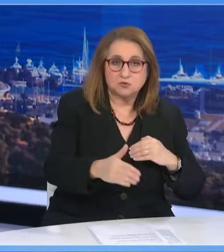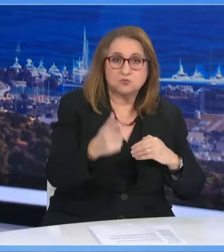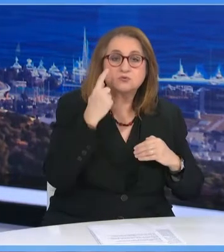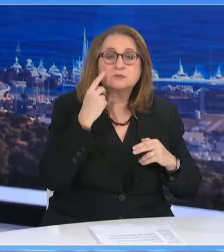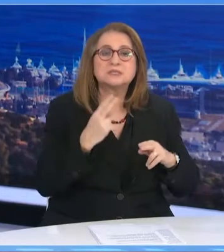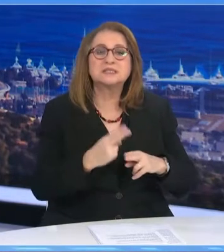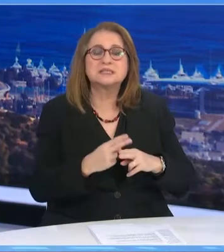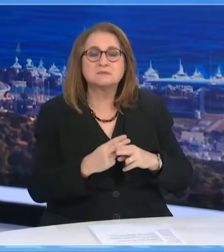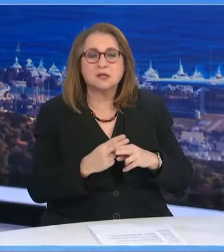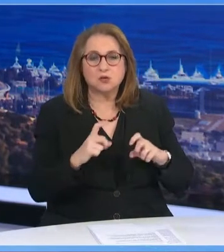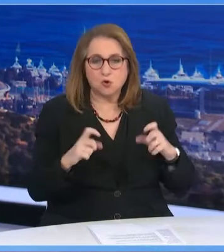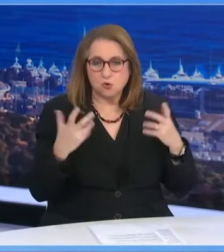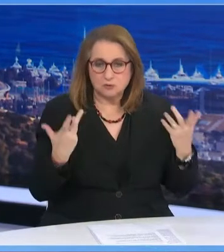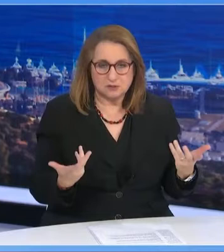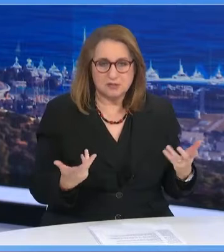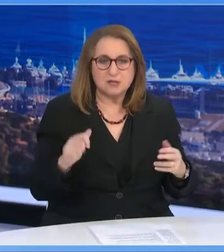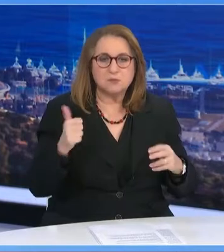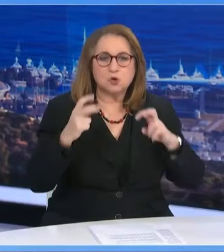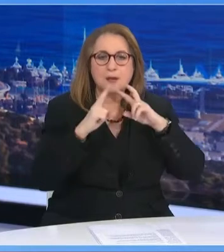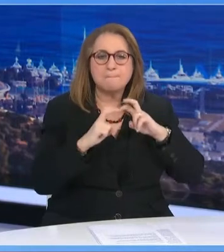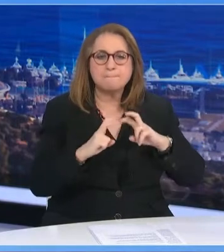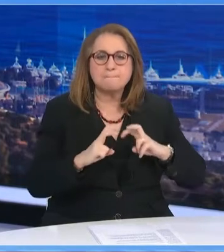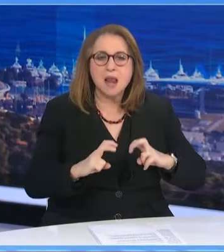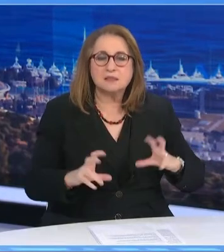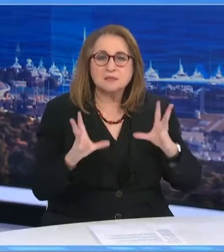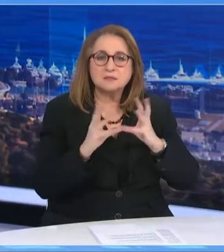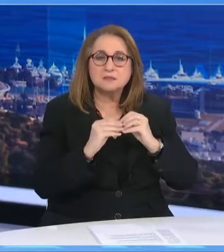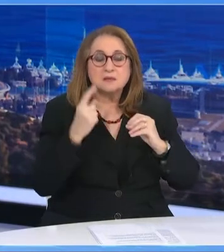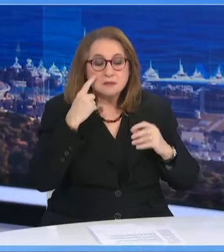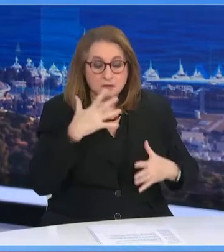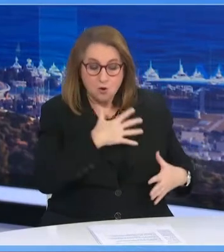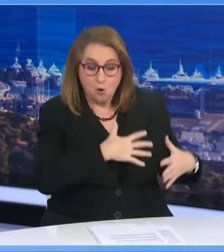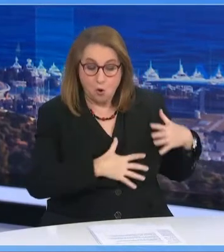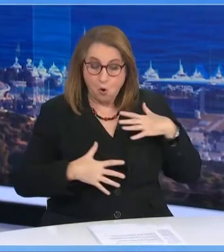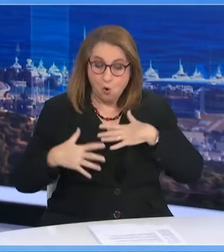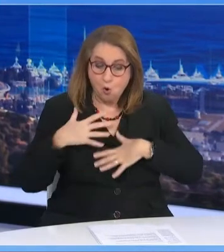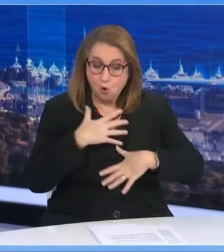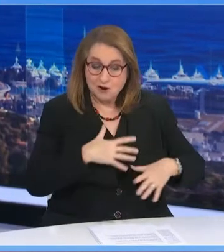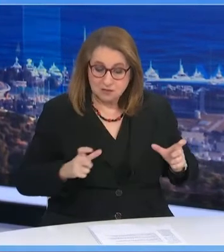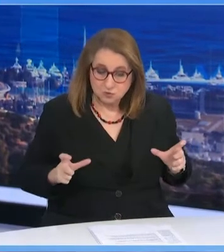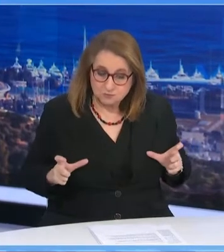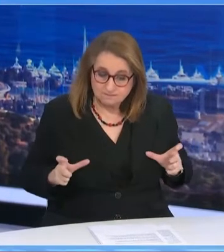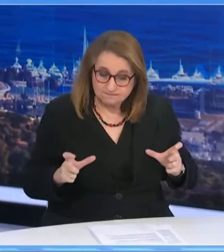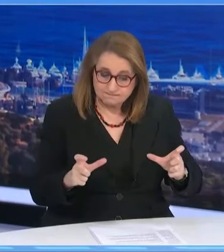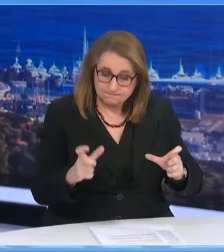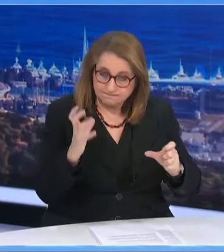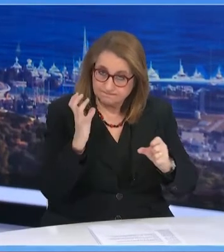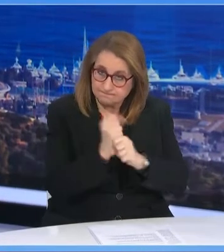αποτέλεσαν οι μελέτες της ανοσίας που δημιουργείται από το